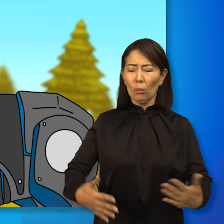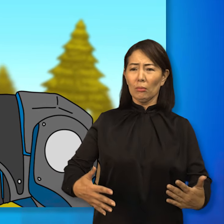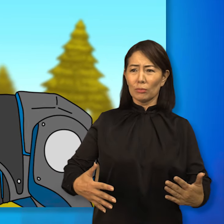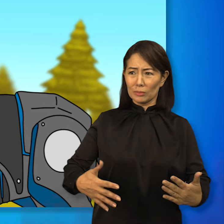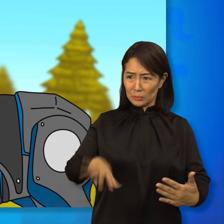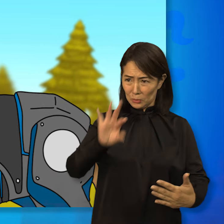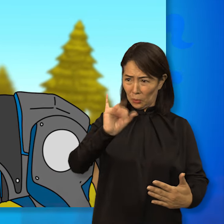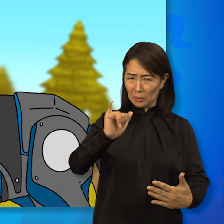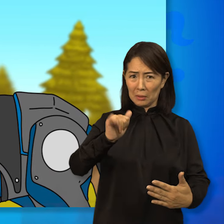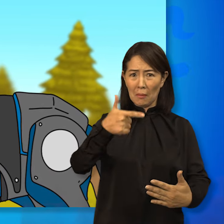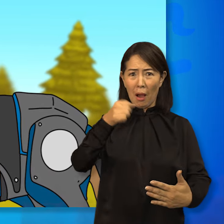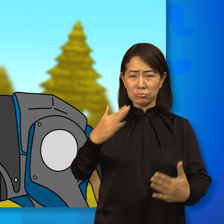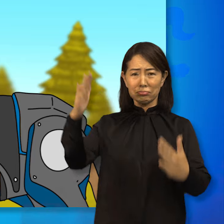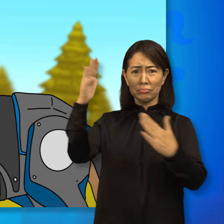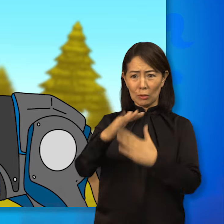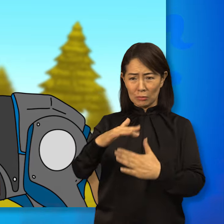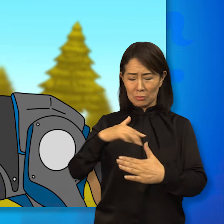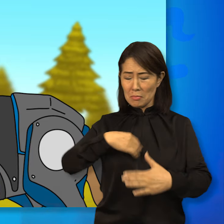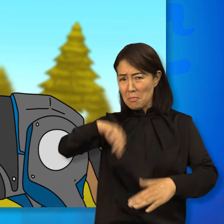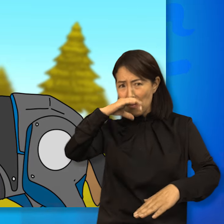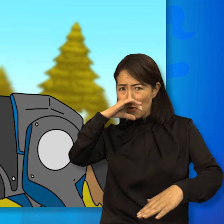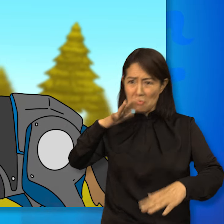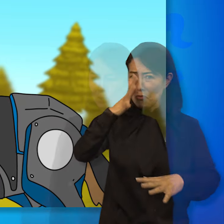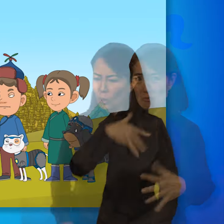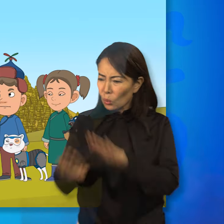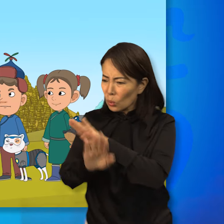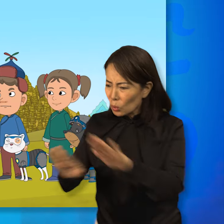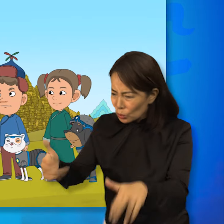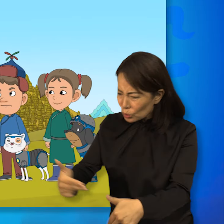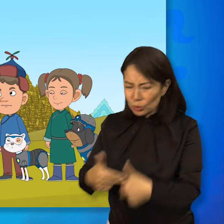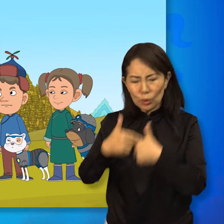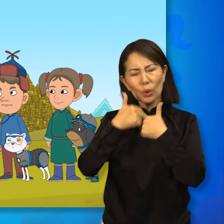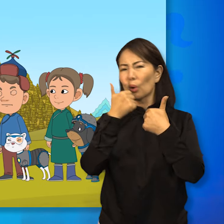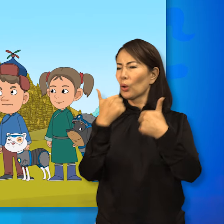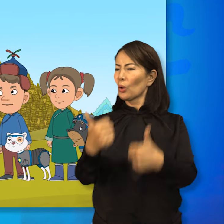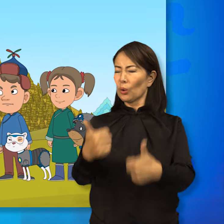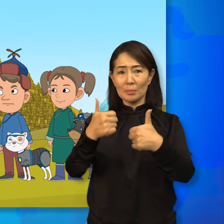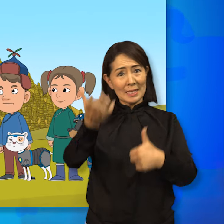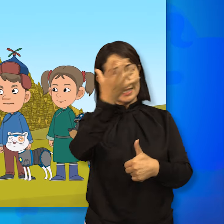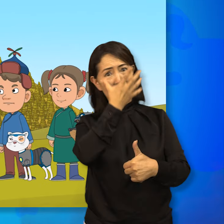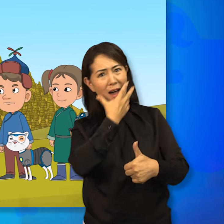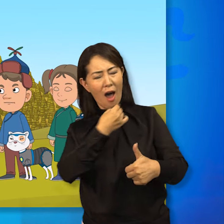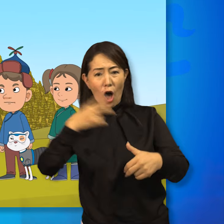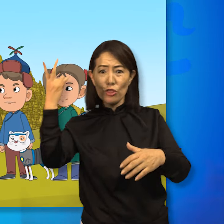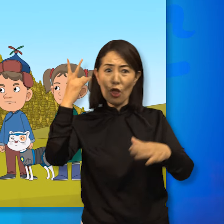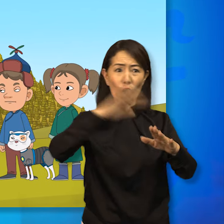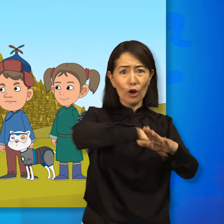нэргэхгүй ахаа өвөө. Өвгөн ах нь ч гэсэн тийм байгаасай гэж их хүсэж байна да.